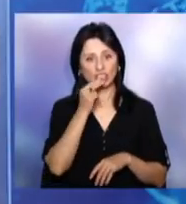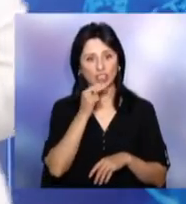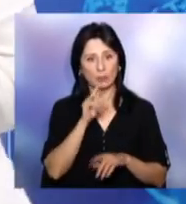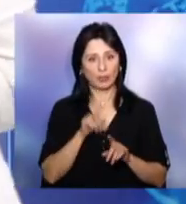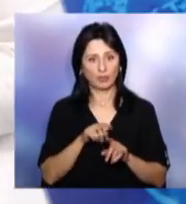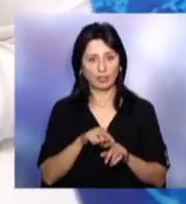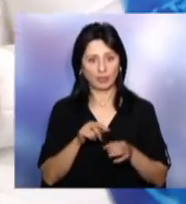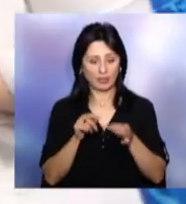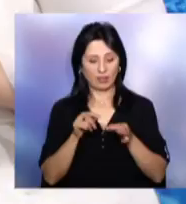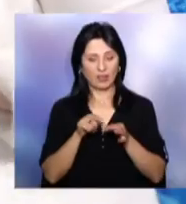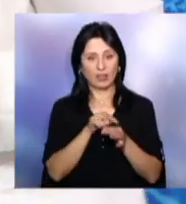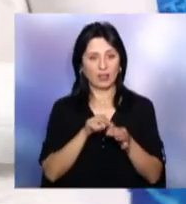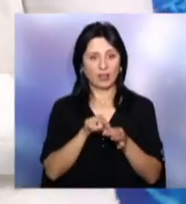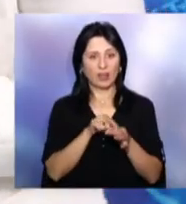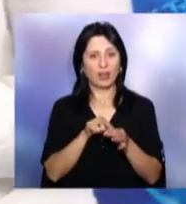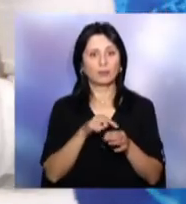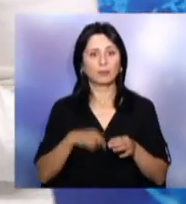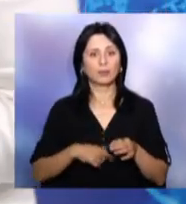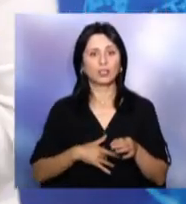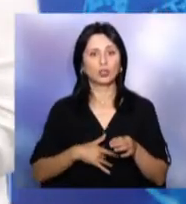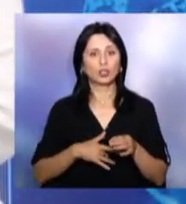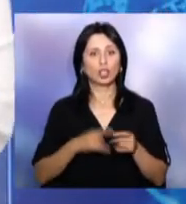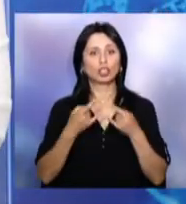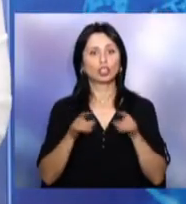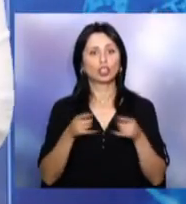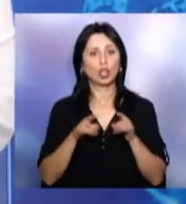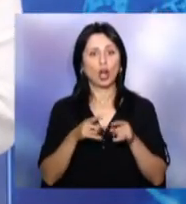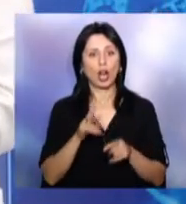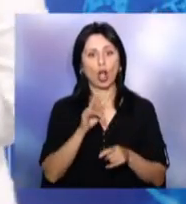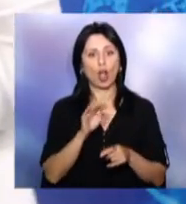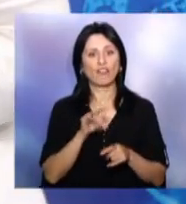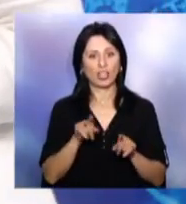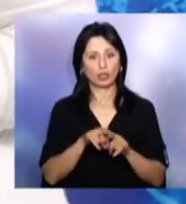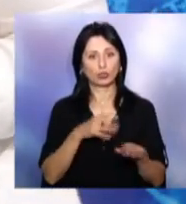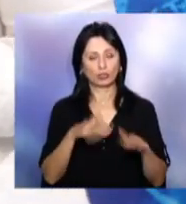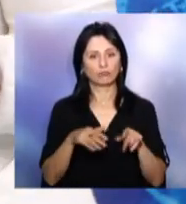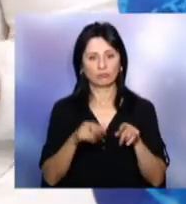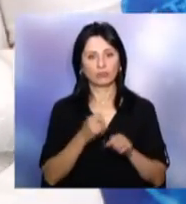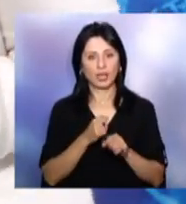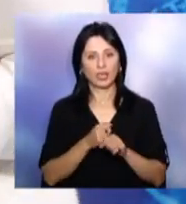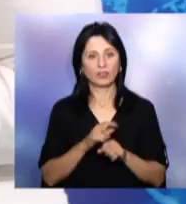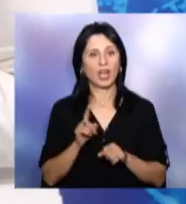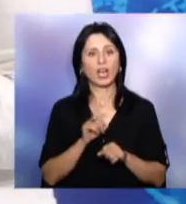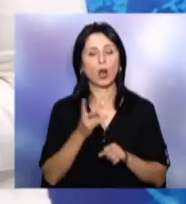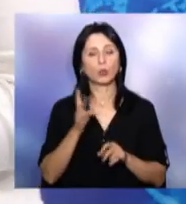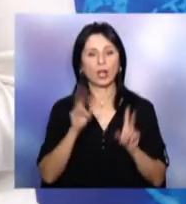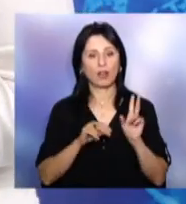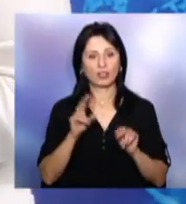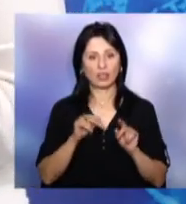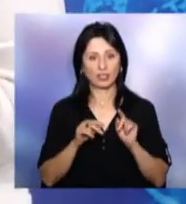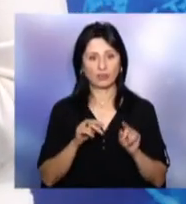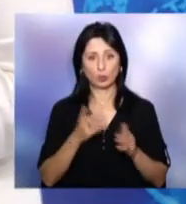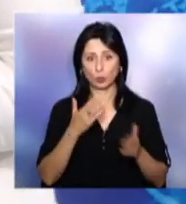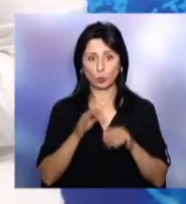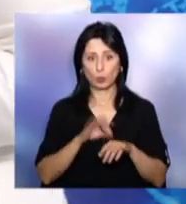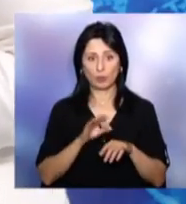ასევე სპინქტერის მოდუნებას იწვევს ისეთი საკვები, როგორც არის შოკოლადი და კოფეინი. როგორ ვეხმარებით, ან რა უნდა გავითვალისწინოთ?